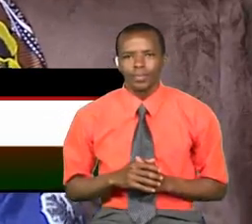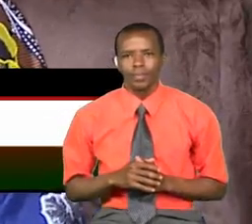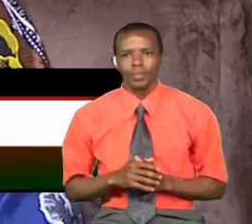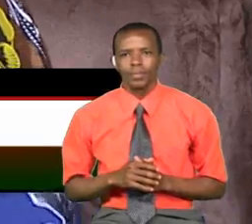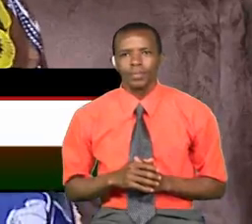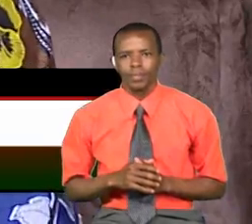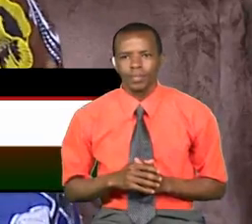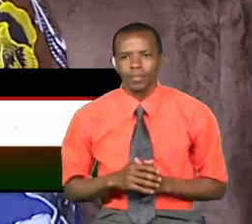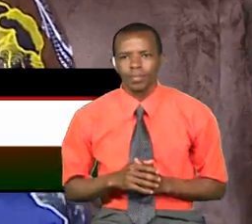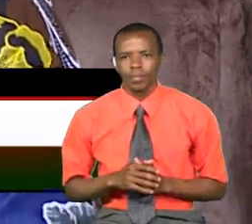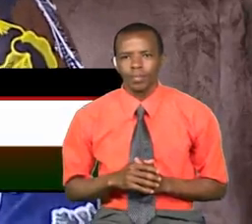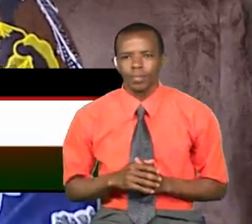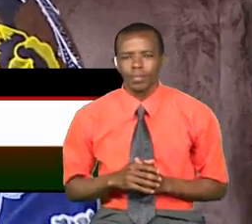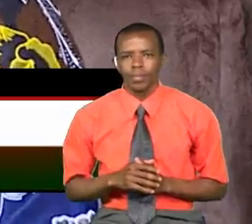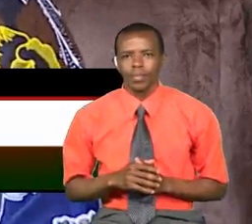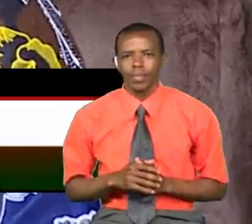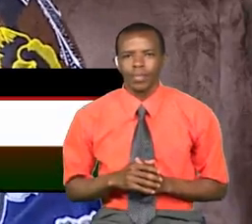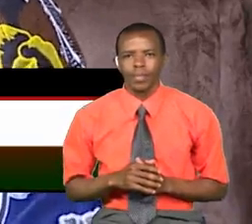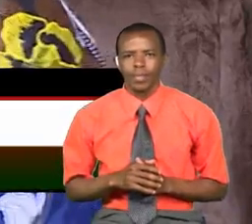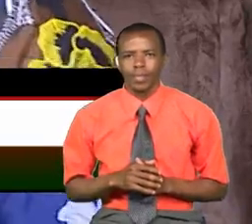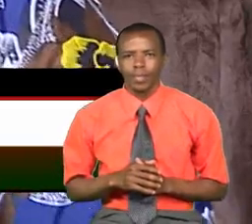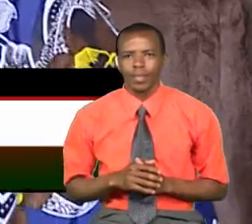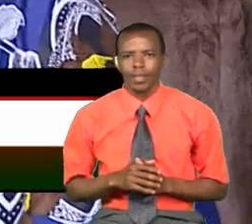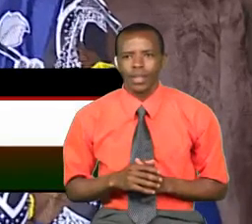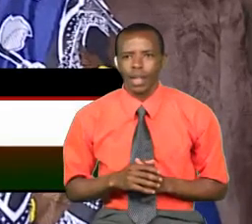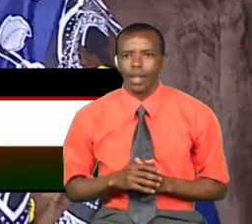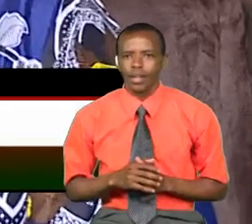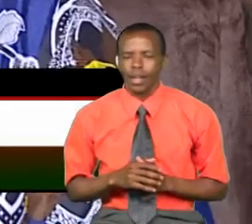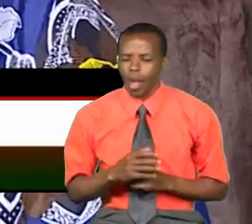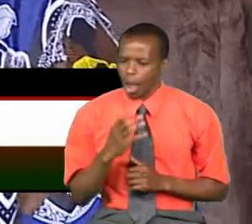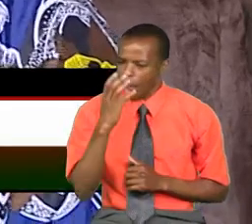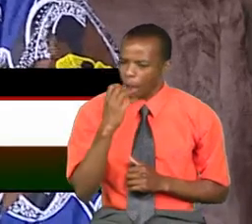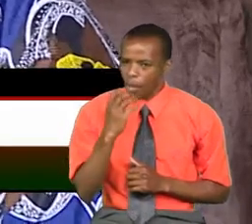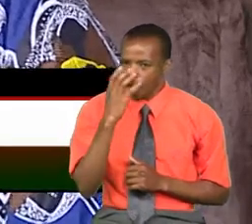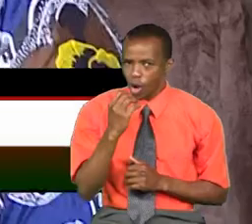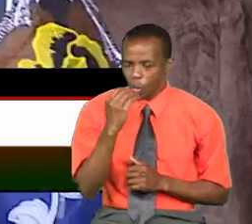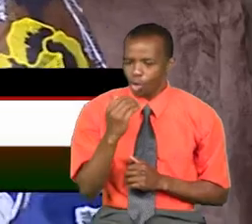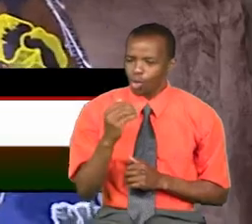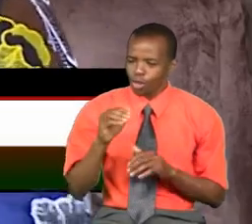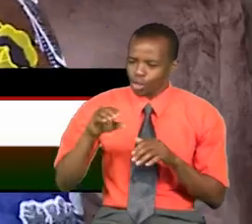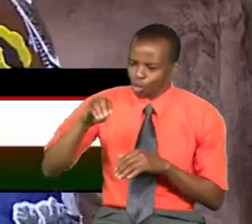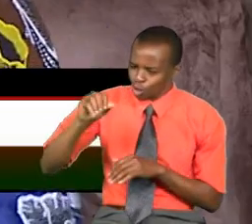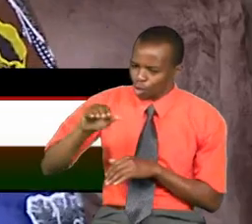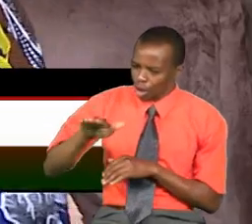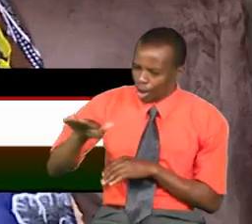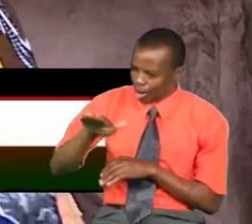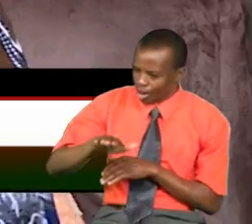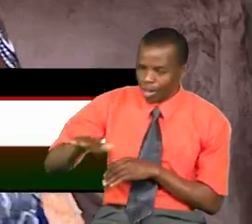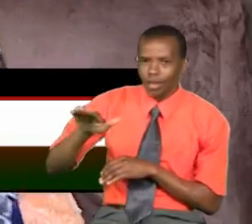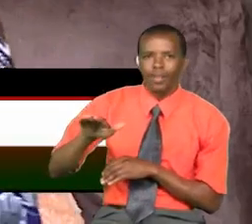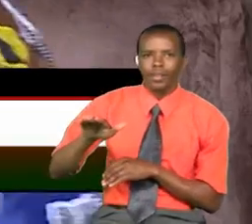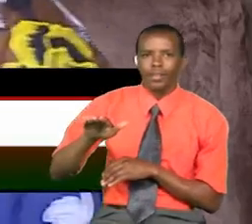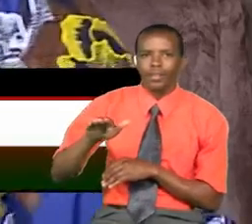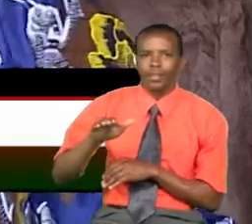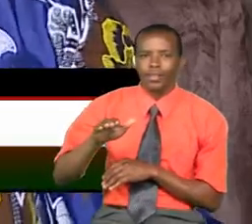kolola, embedodo, embedodo, limelala mchangani, embedodo,